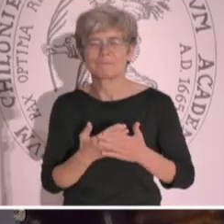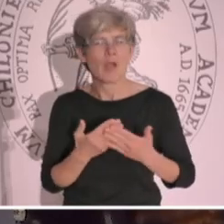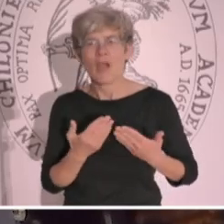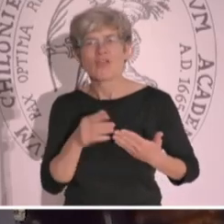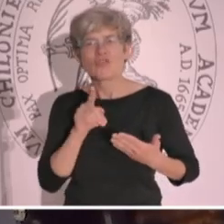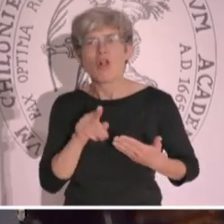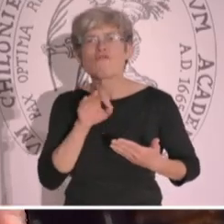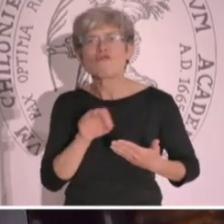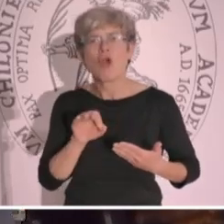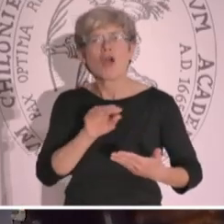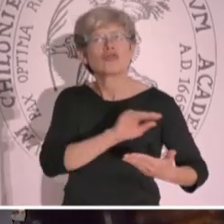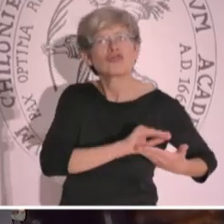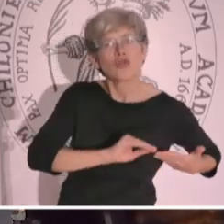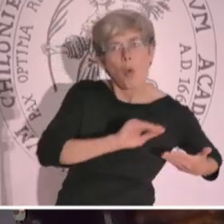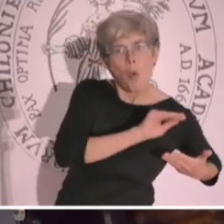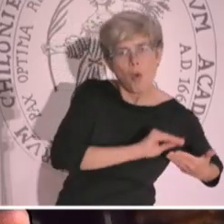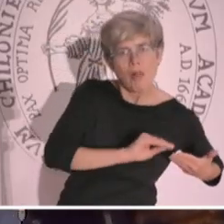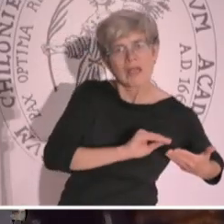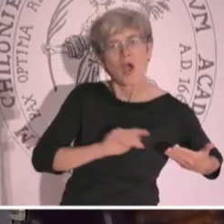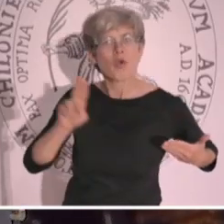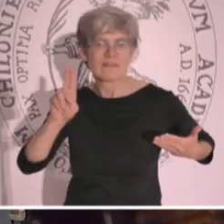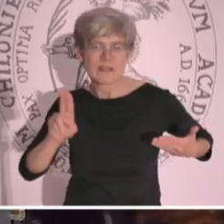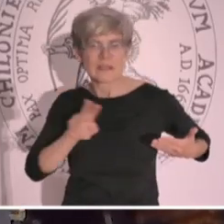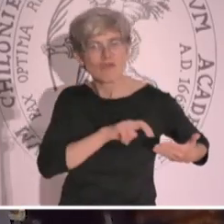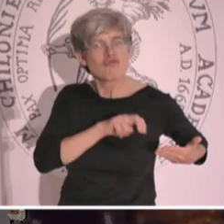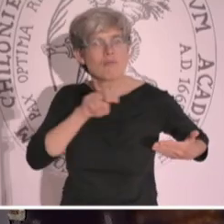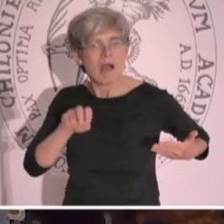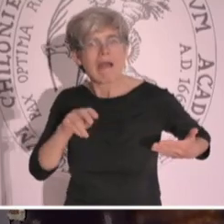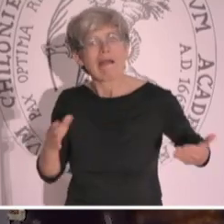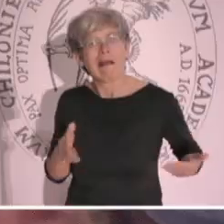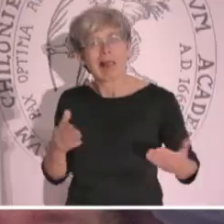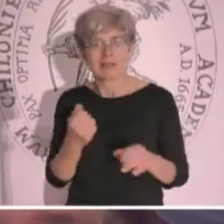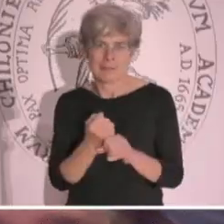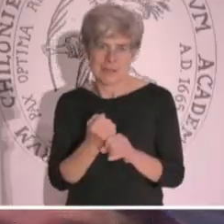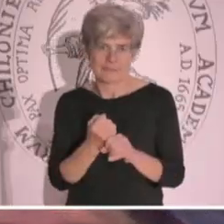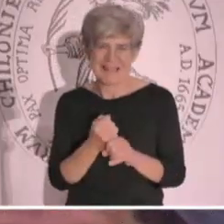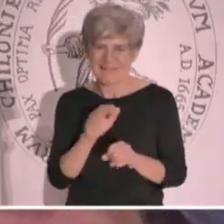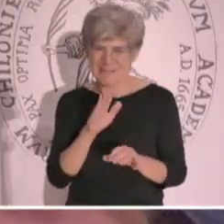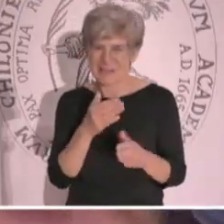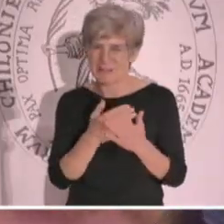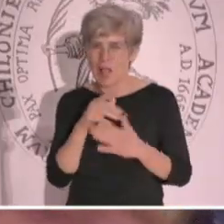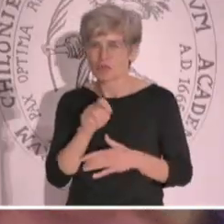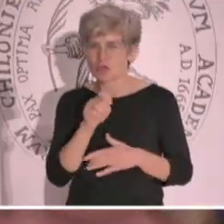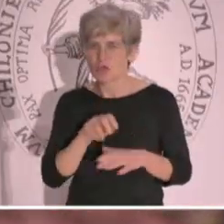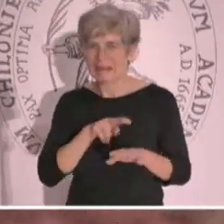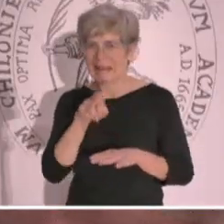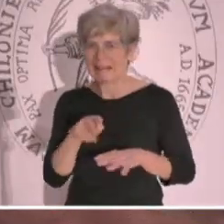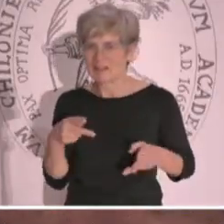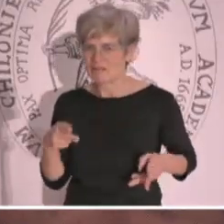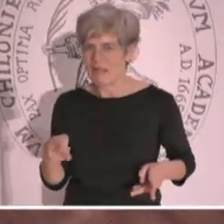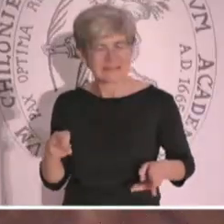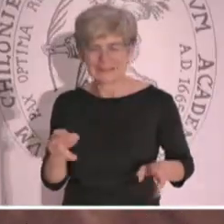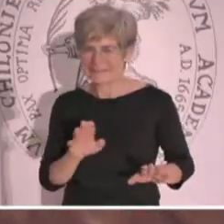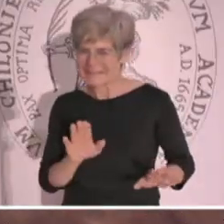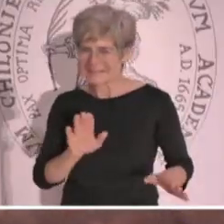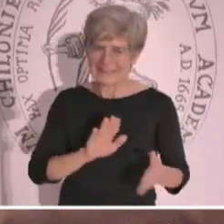Studium erleichtern soll, wo ganz gezielt auf die doch teilweise ein bisschen problematische Studieneingangsphase fokussiert wird. Diese Probleme werden aber nicht